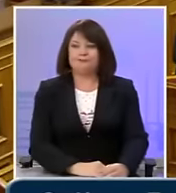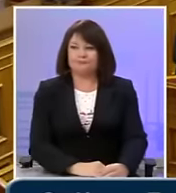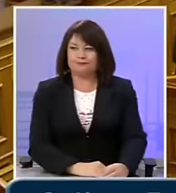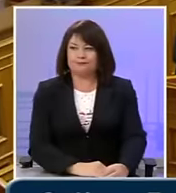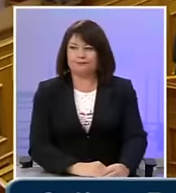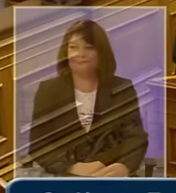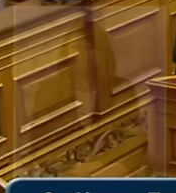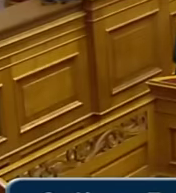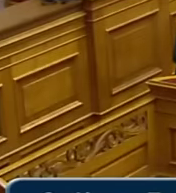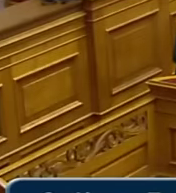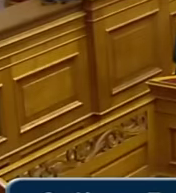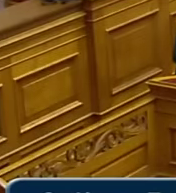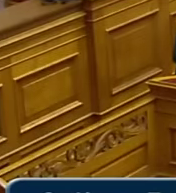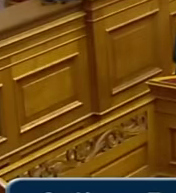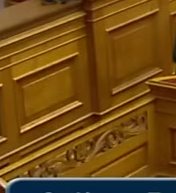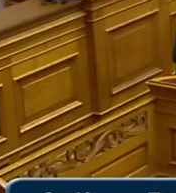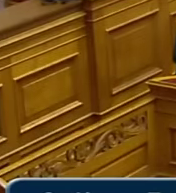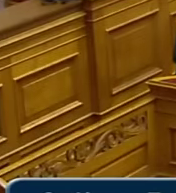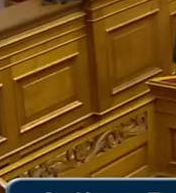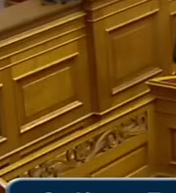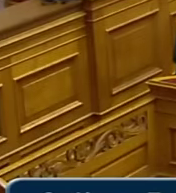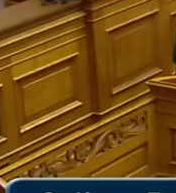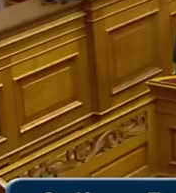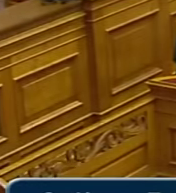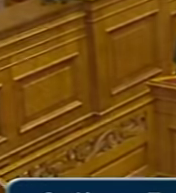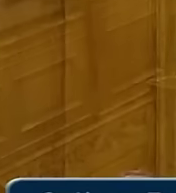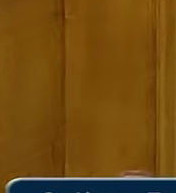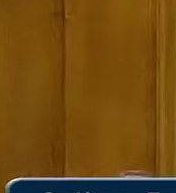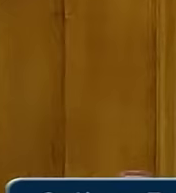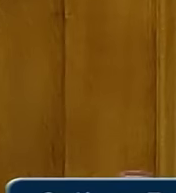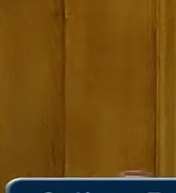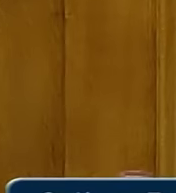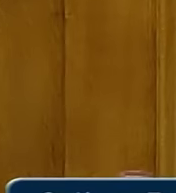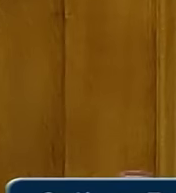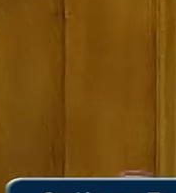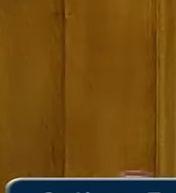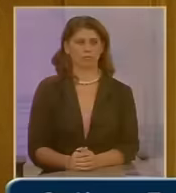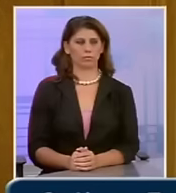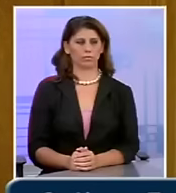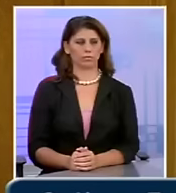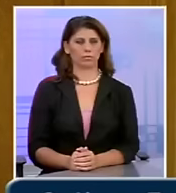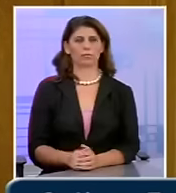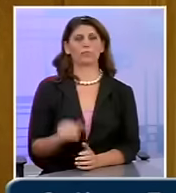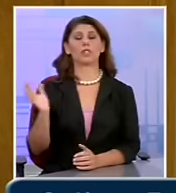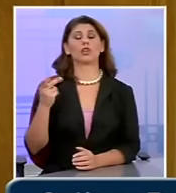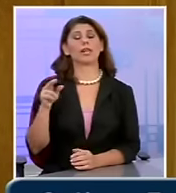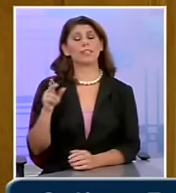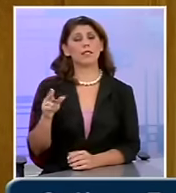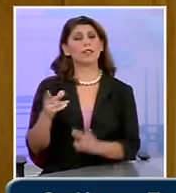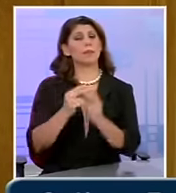τις συνέπειες του να μην παραμείνει η Ελλάδα στην Ευρωπαϊκή